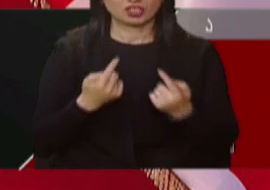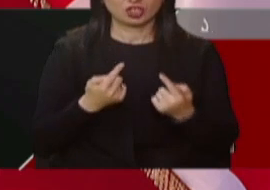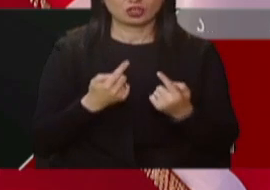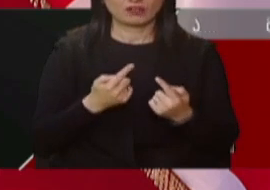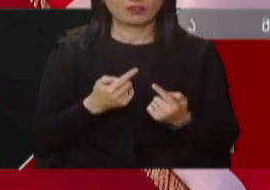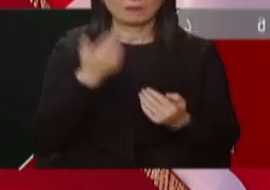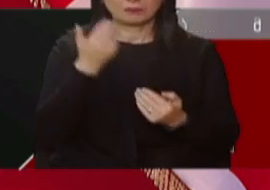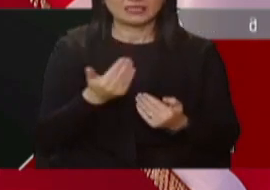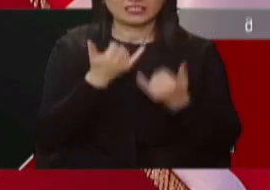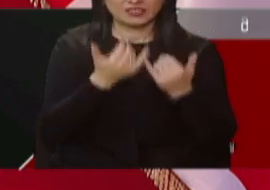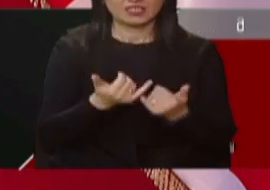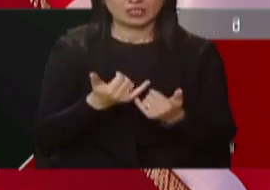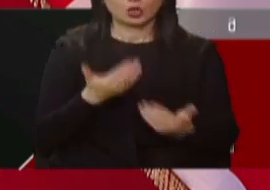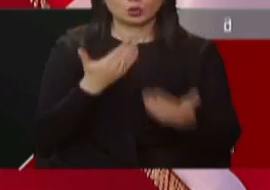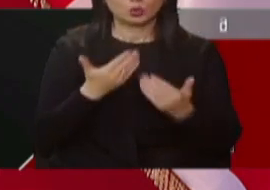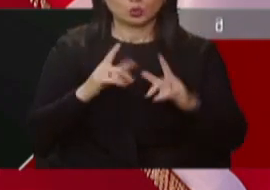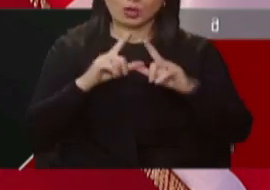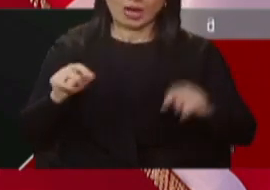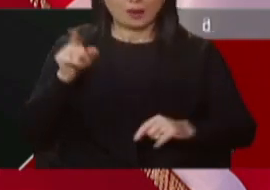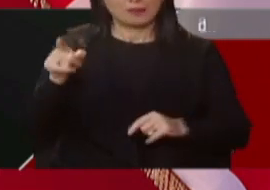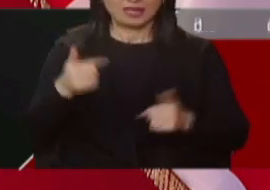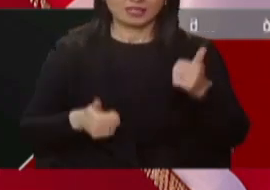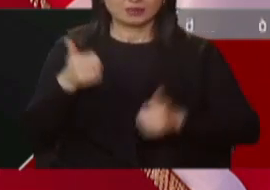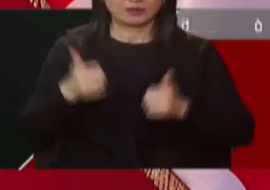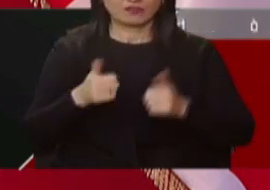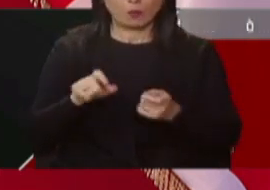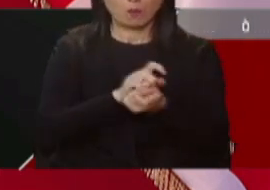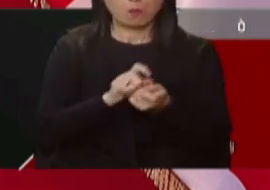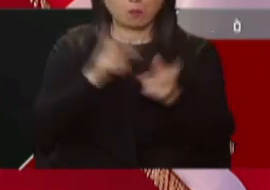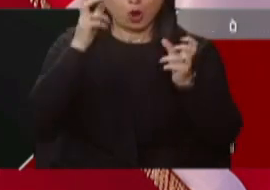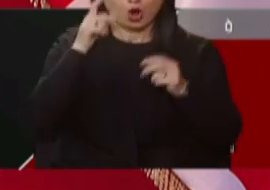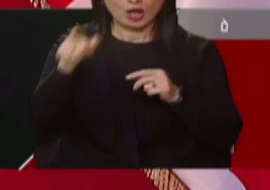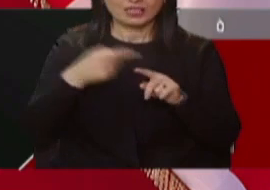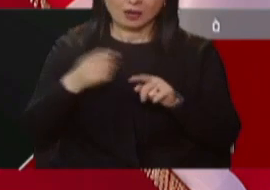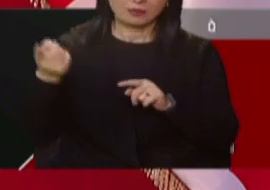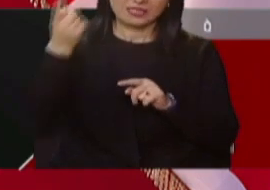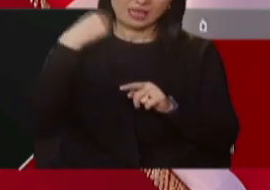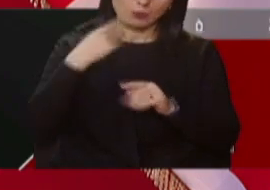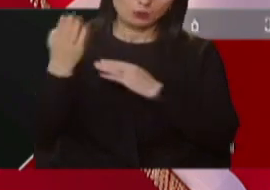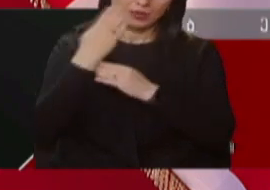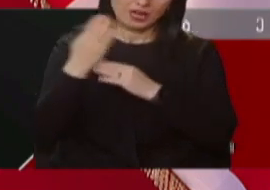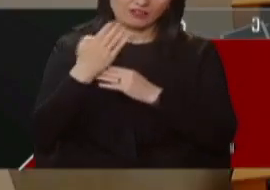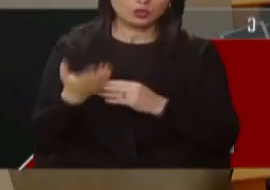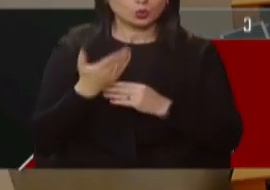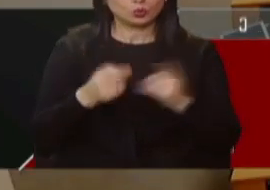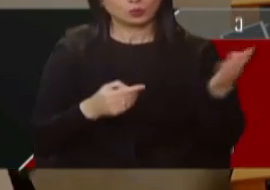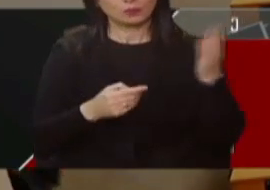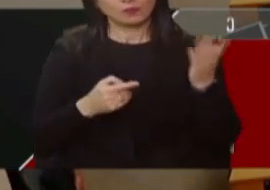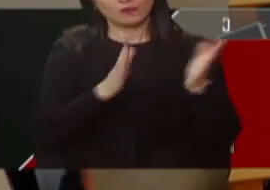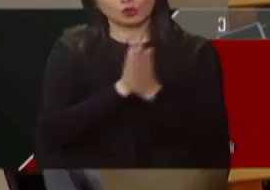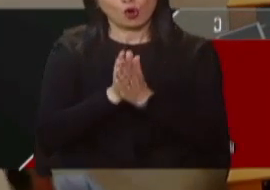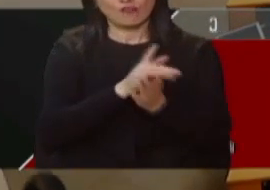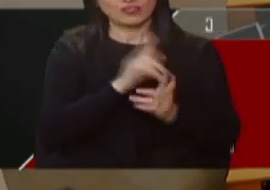მნიშვნელოვანია მისთვის, თუ კრემლიდან ბოროტების ამ სავანიდან წამოსული დირექტივა. Ამ